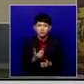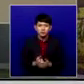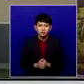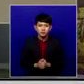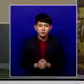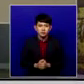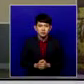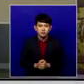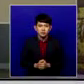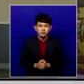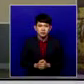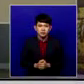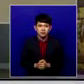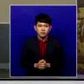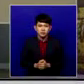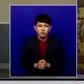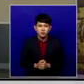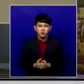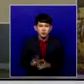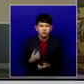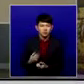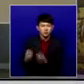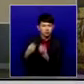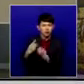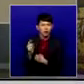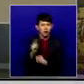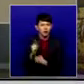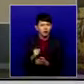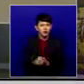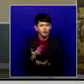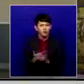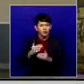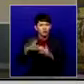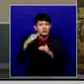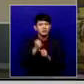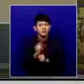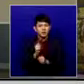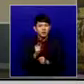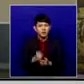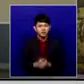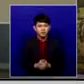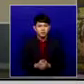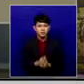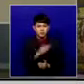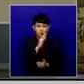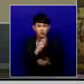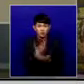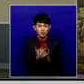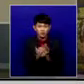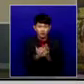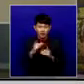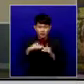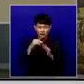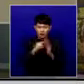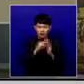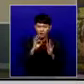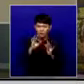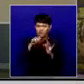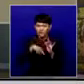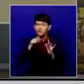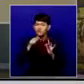สิ่งที่ท่านจะสอนกลับมาบอกว่าเฮ้ยแล้วเงินเฟ้อทำไงนี่ไงวันนี้เงินเฟ้อมันต่ำมากแล้วเงินเฟ้อ